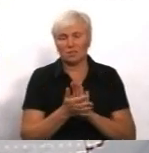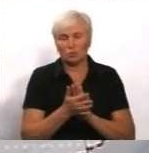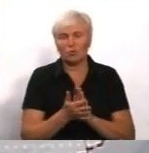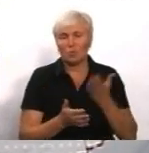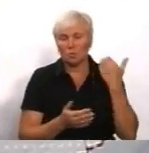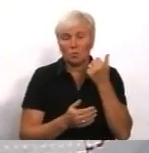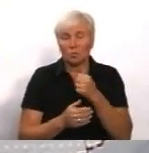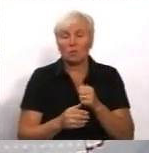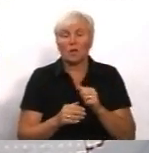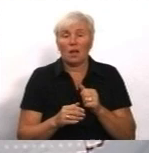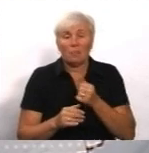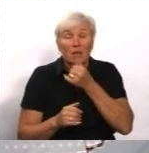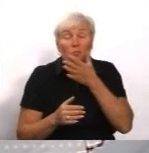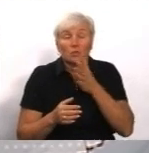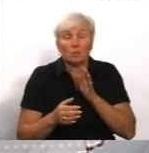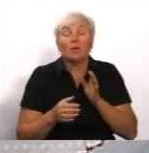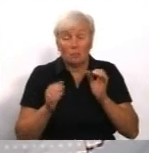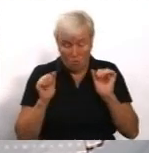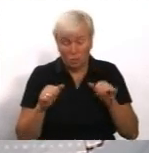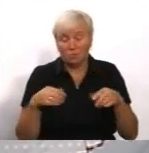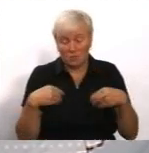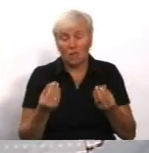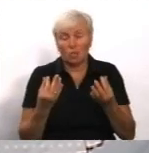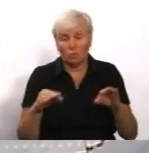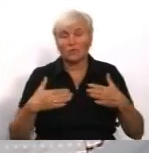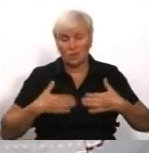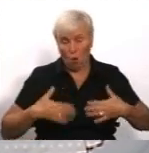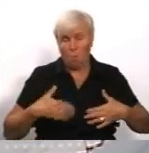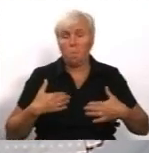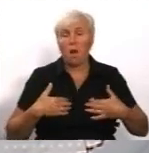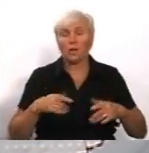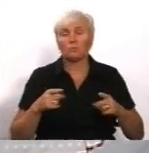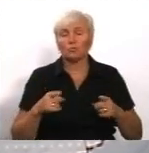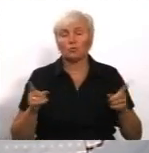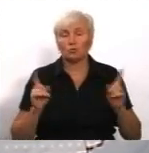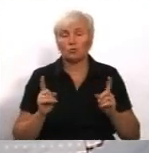ми не можемо дати дозвіл на купання, тому що,